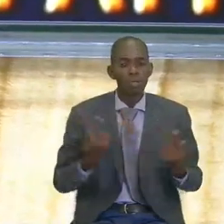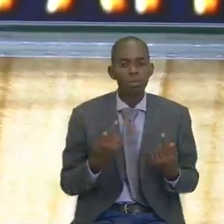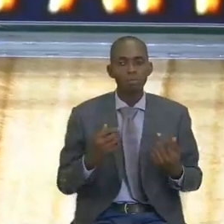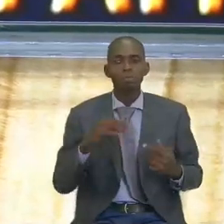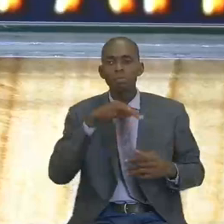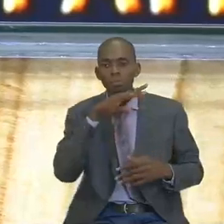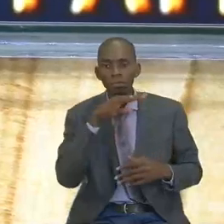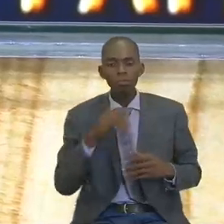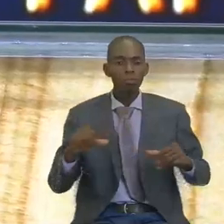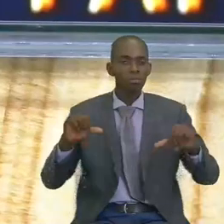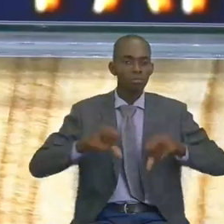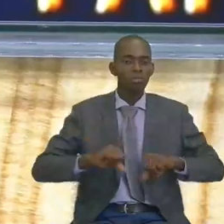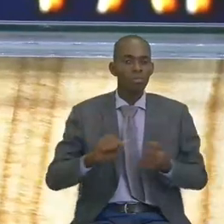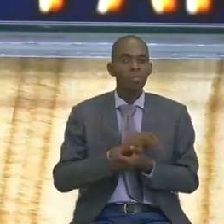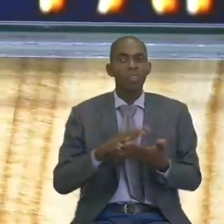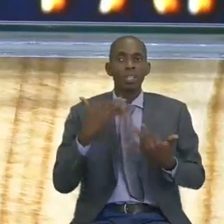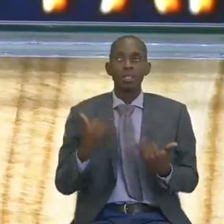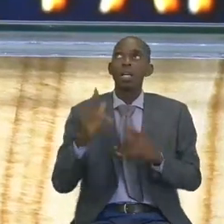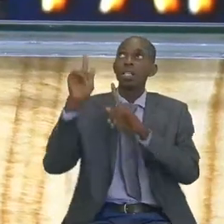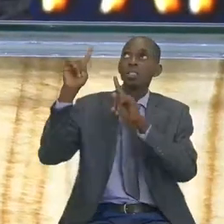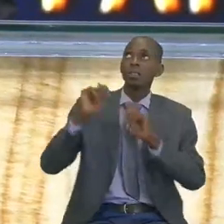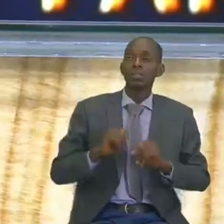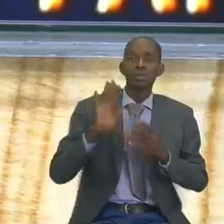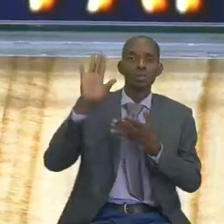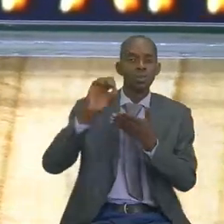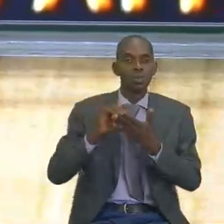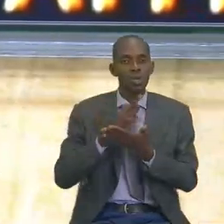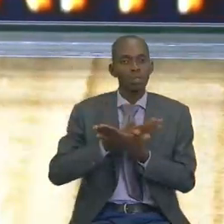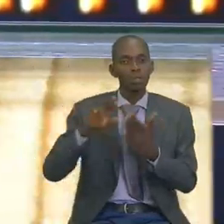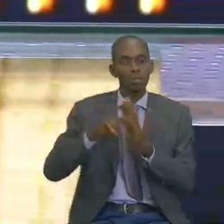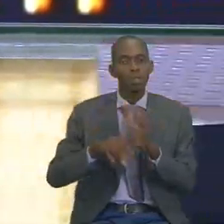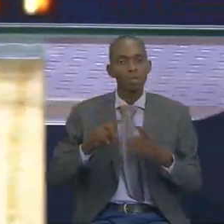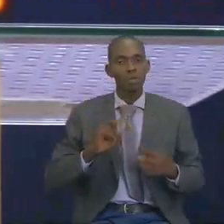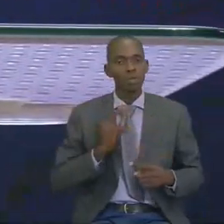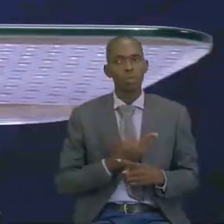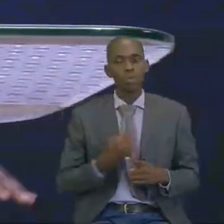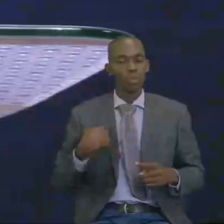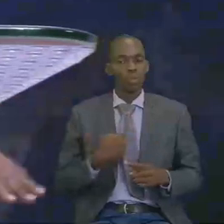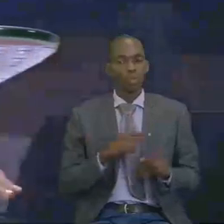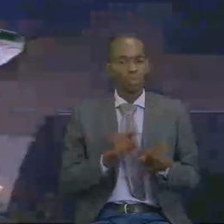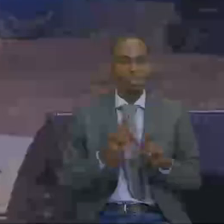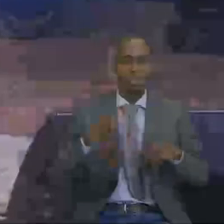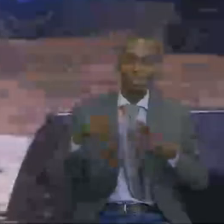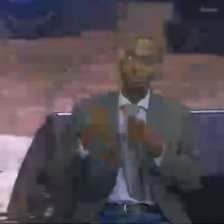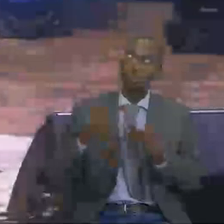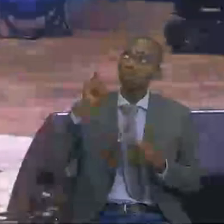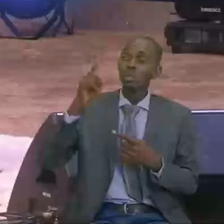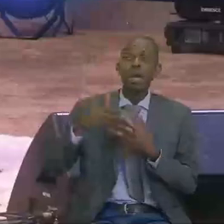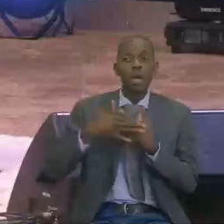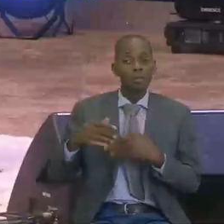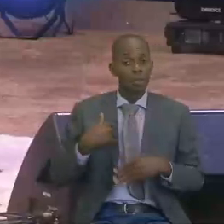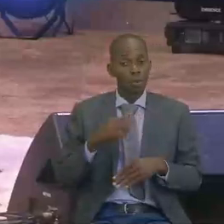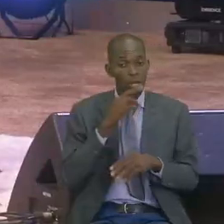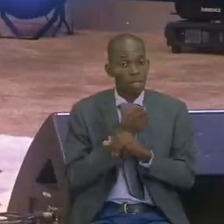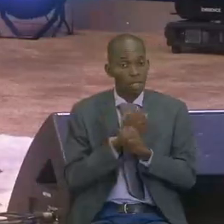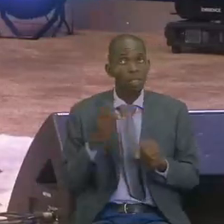péchés et notre injustice et nous transfère sa justice, et nous allons à lui, même après être sauvés,